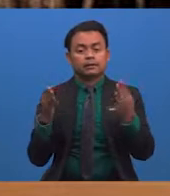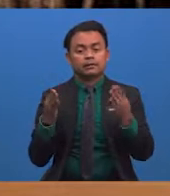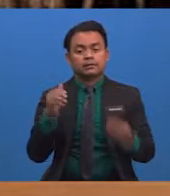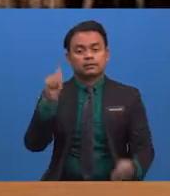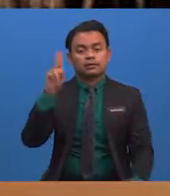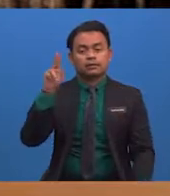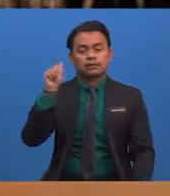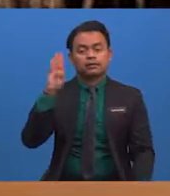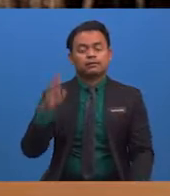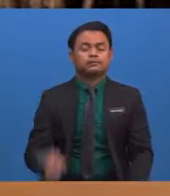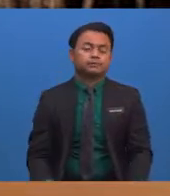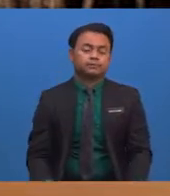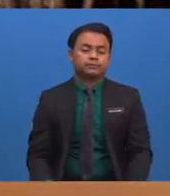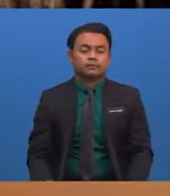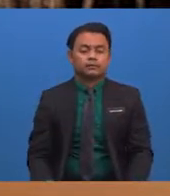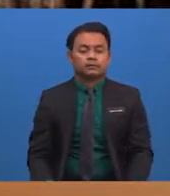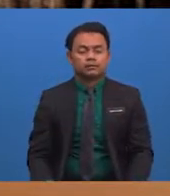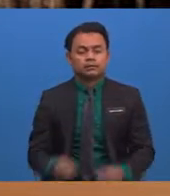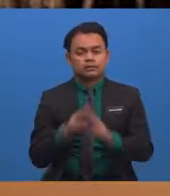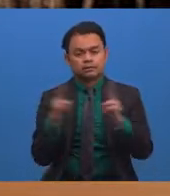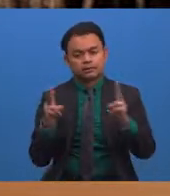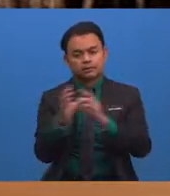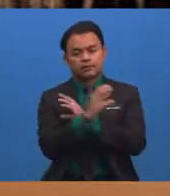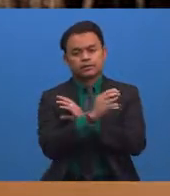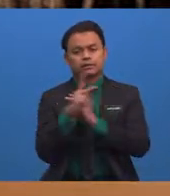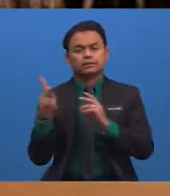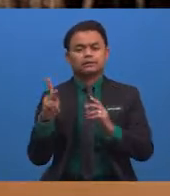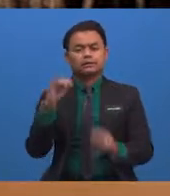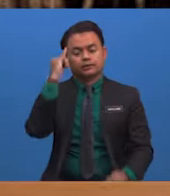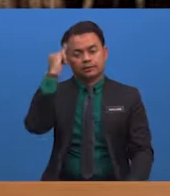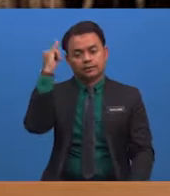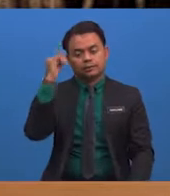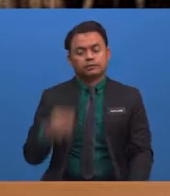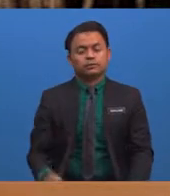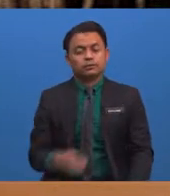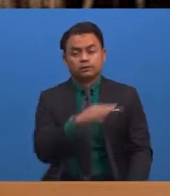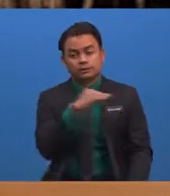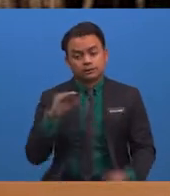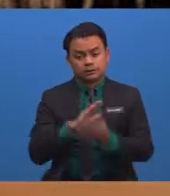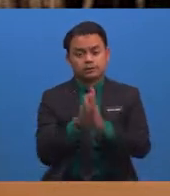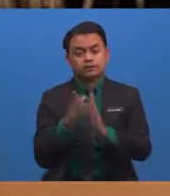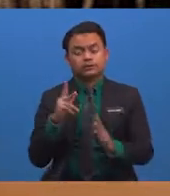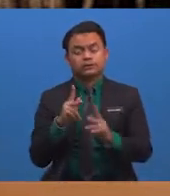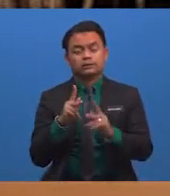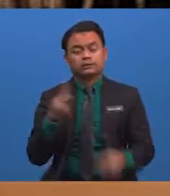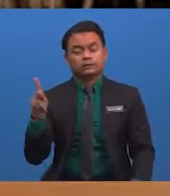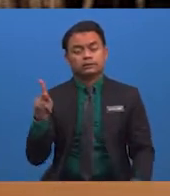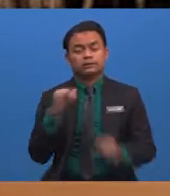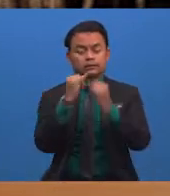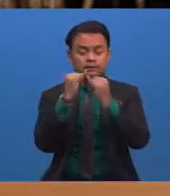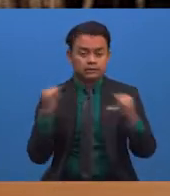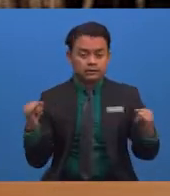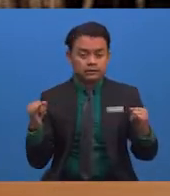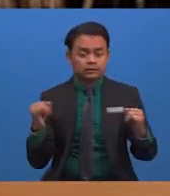dan menjadikan istana sebagai gedung ilmu pengetahuan dan pusat pengkajian sastra